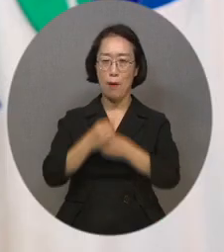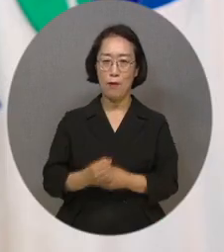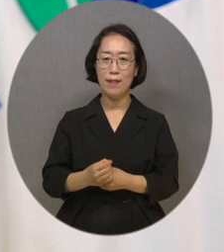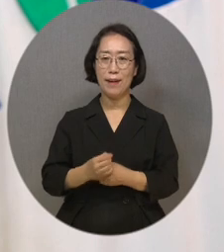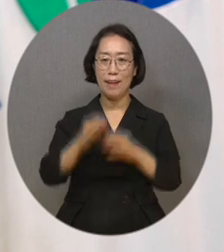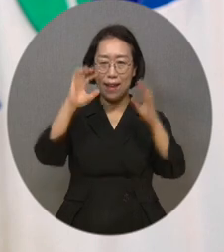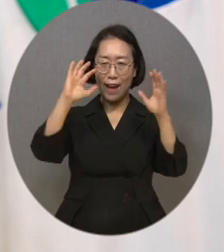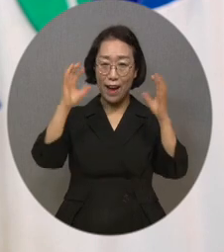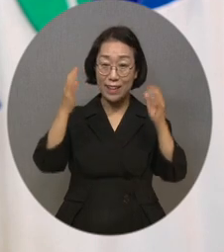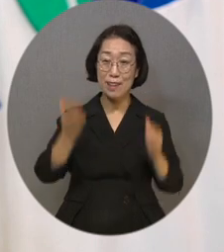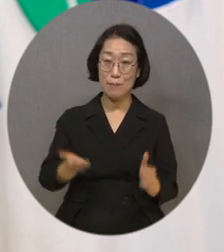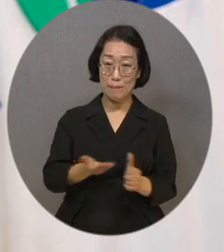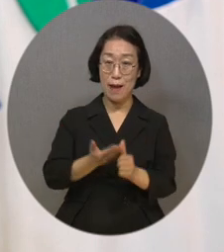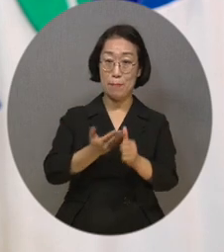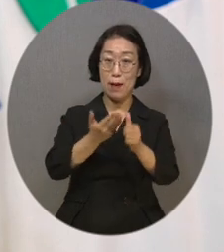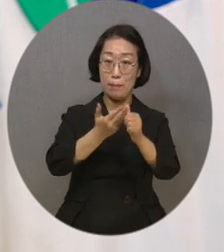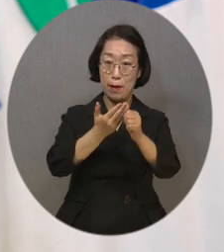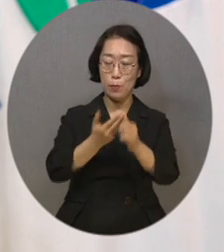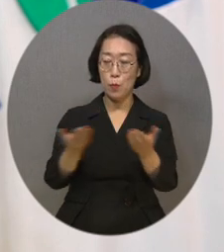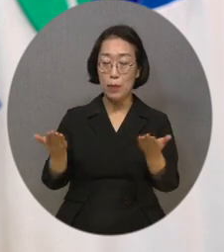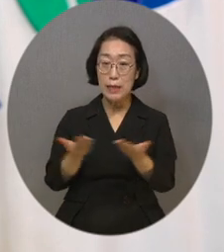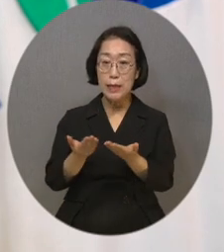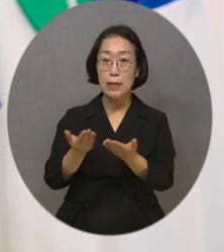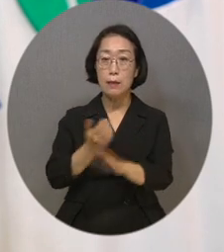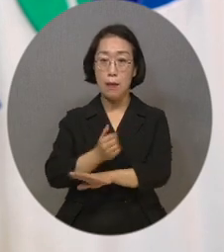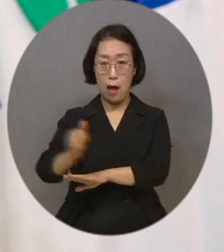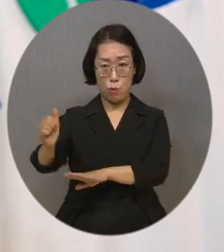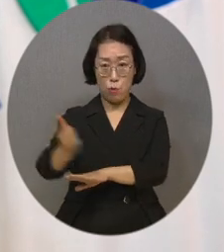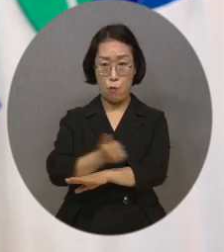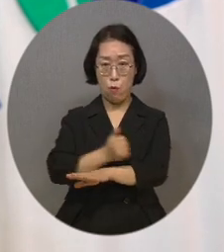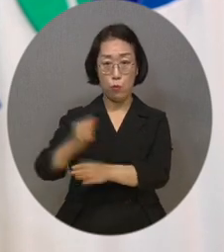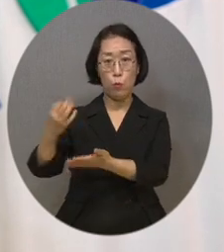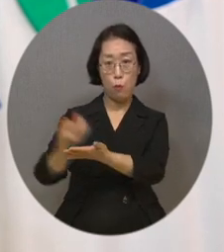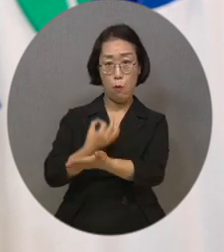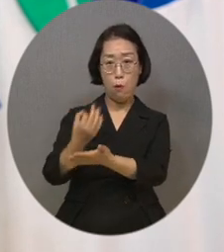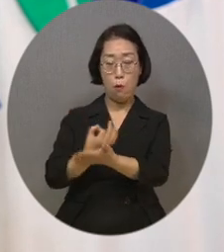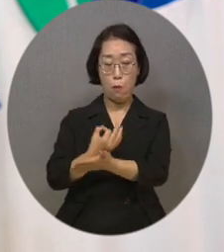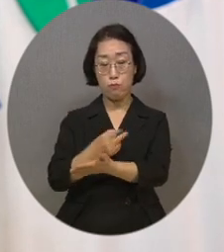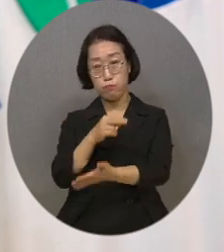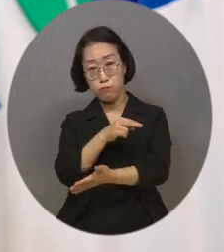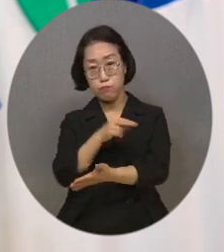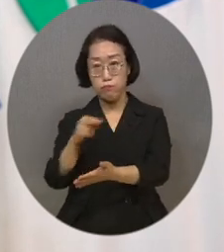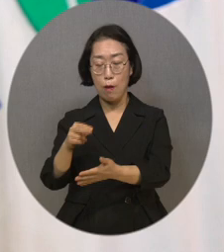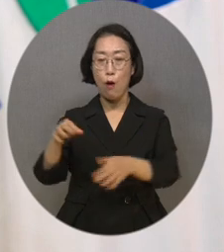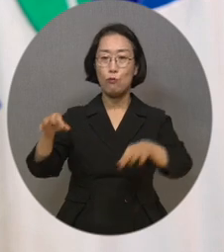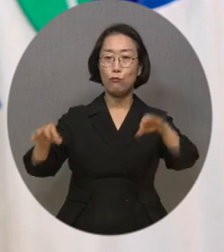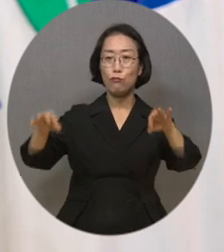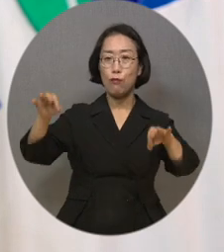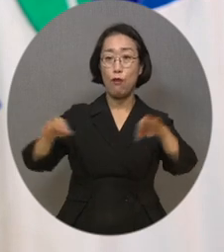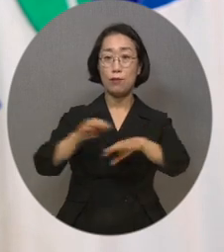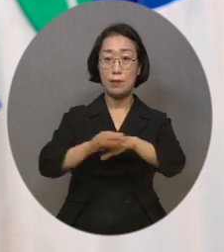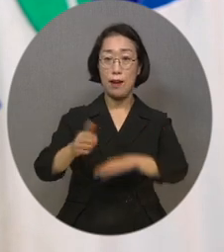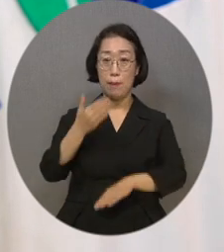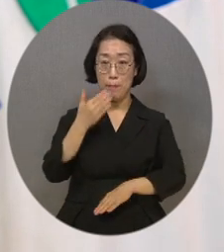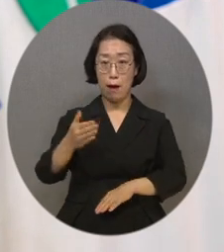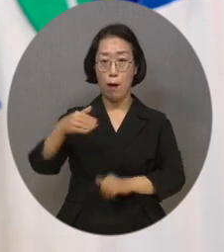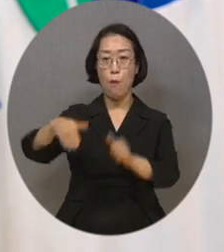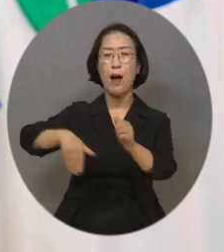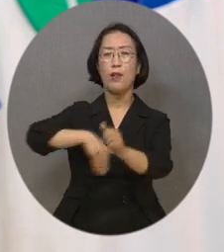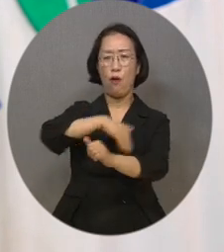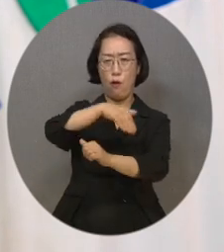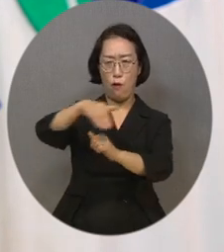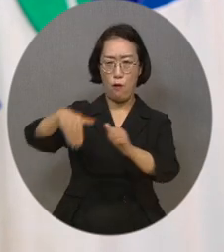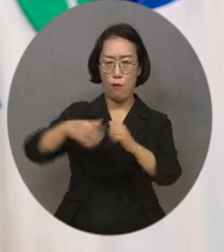있고 또 마음 편하게 또 직장 생활을 하면서도 함께 워라밸을 같이 할 수 있는 그런 환경을 갖추기 위해서